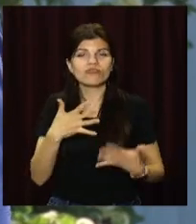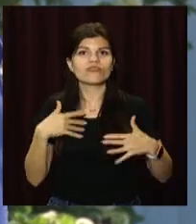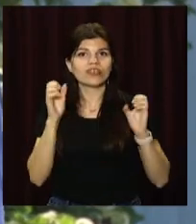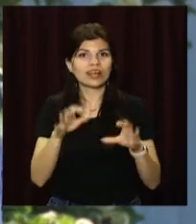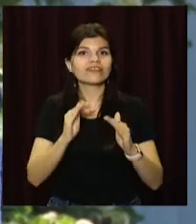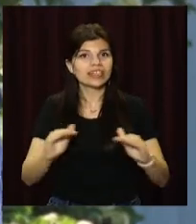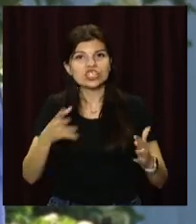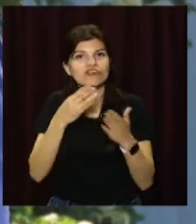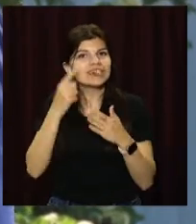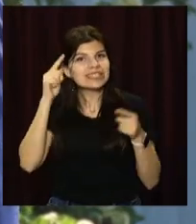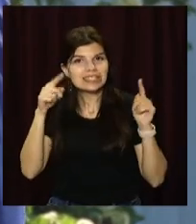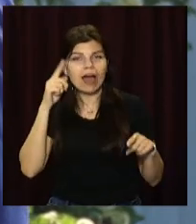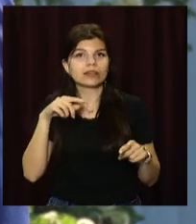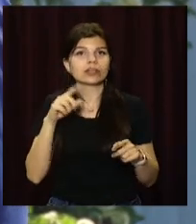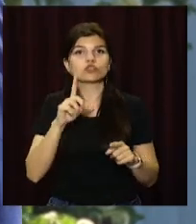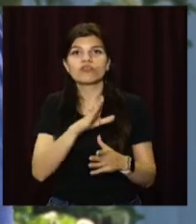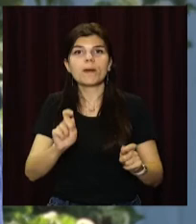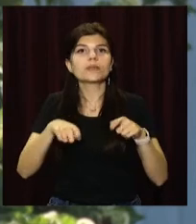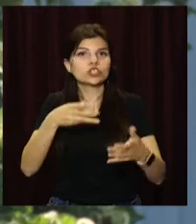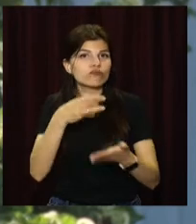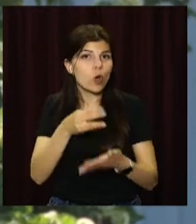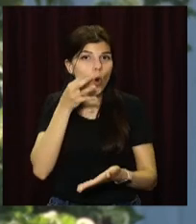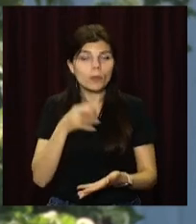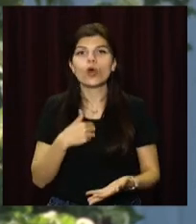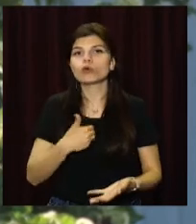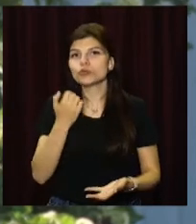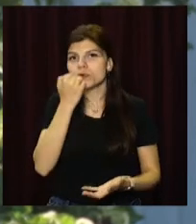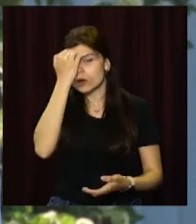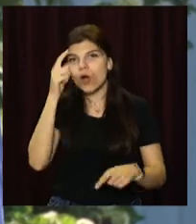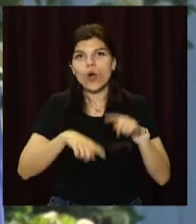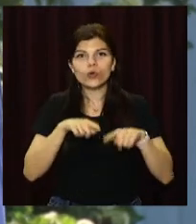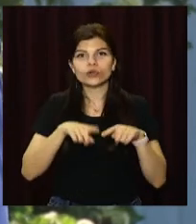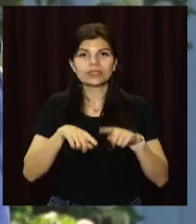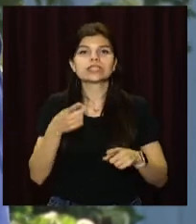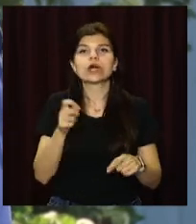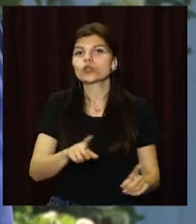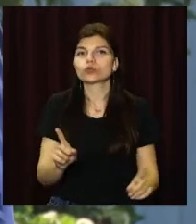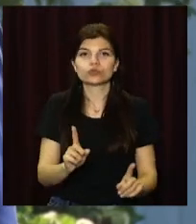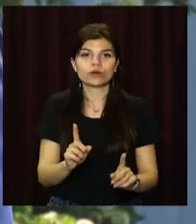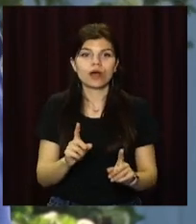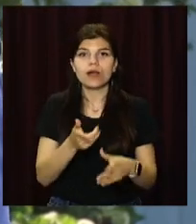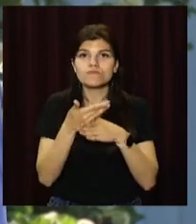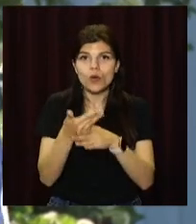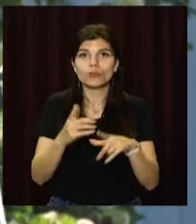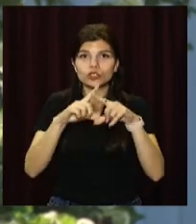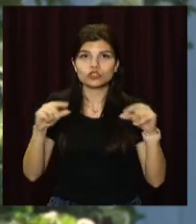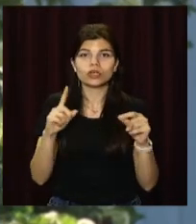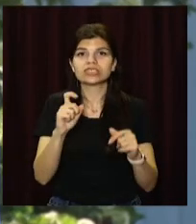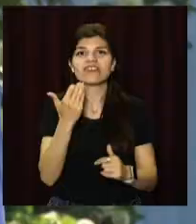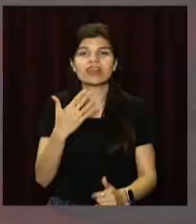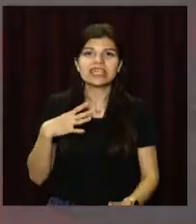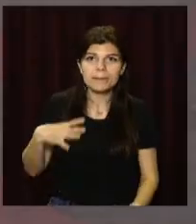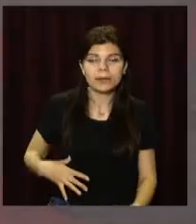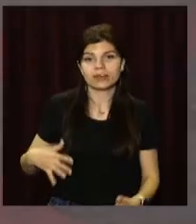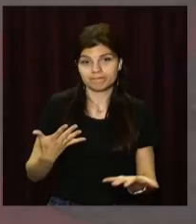в дітей свої знання, передаєте їм свій опит. Я хочу поблагодарити батьків за те, що допомагають школі, за ваше